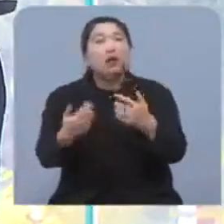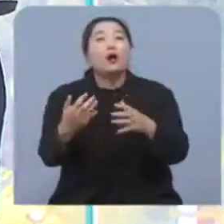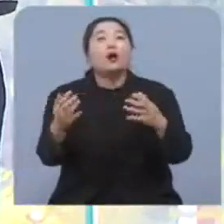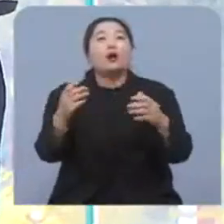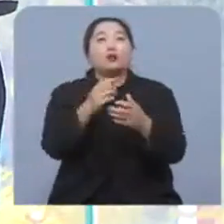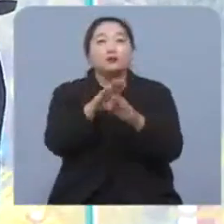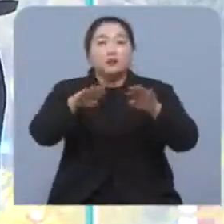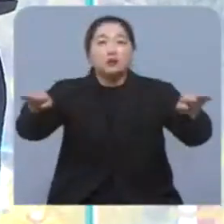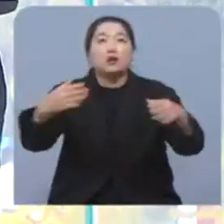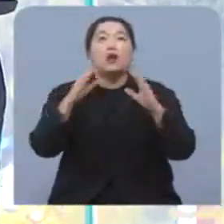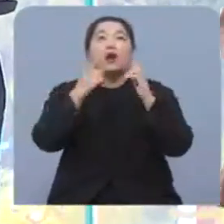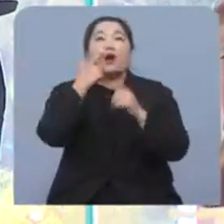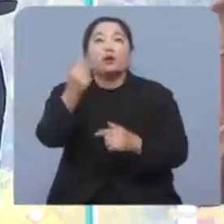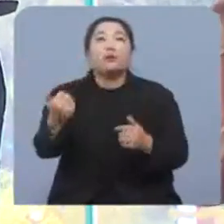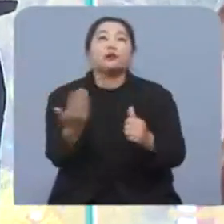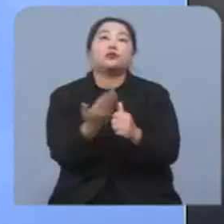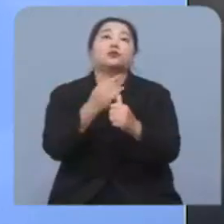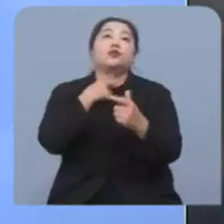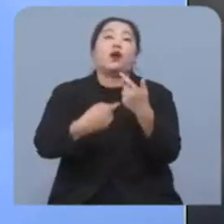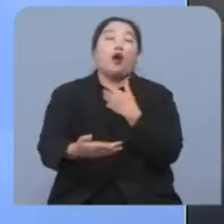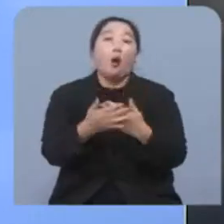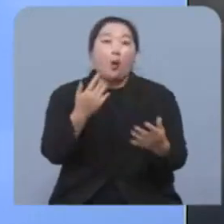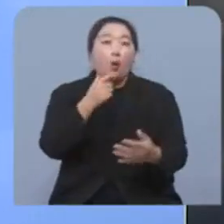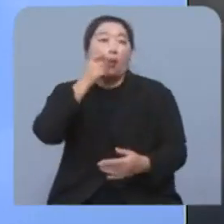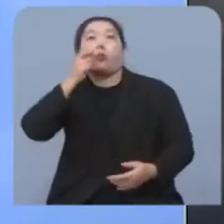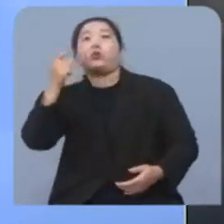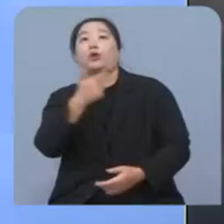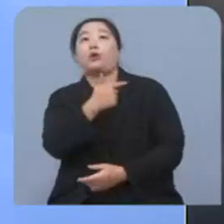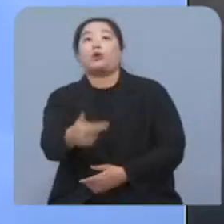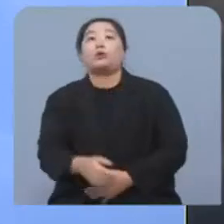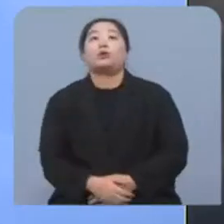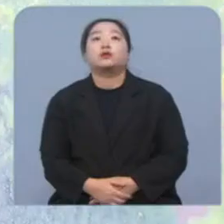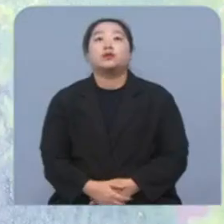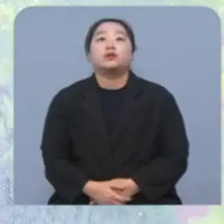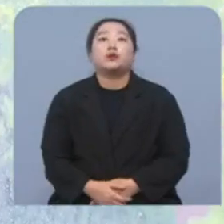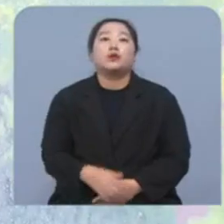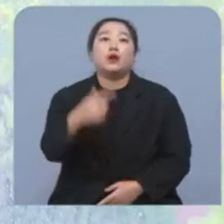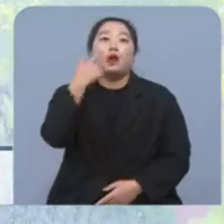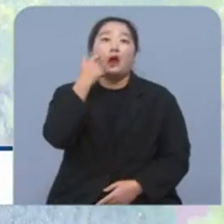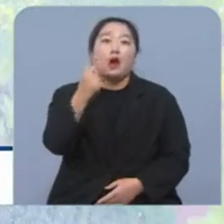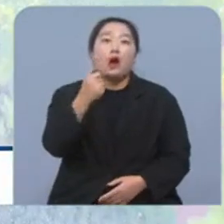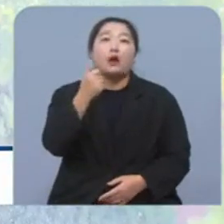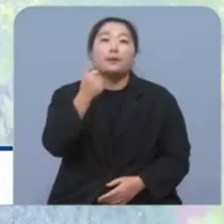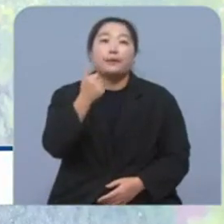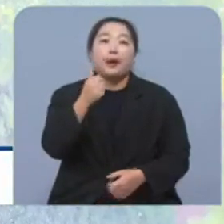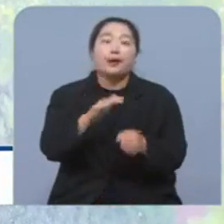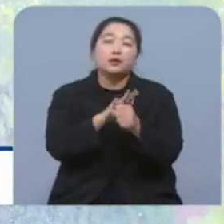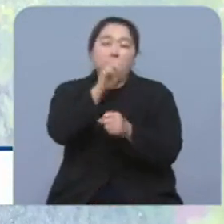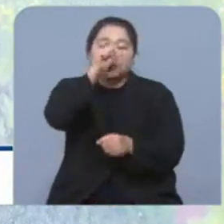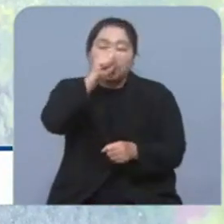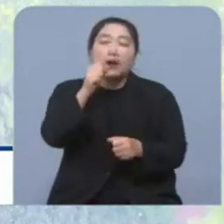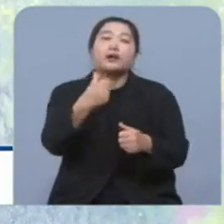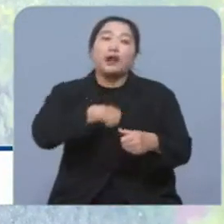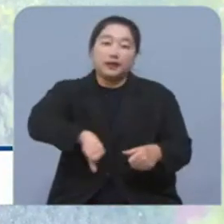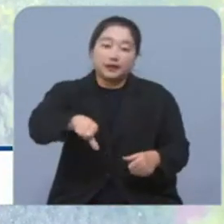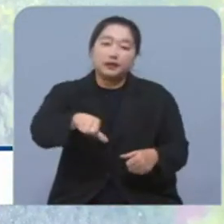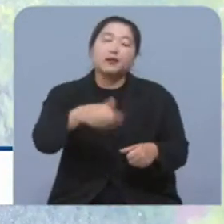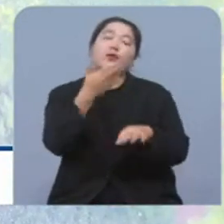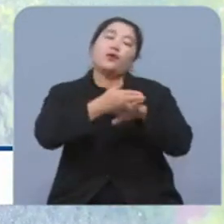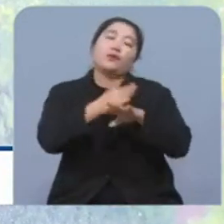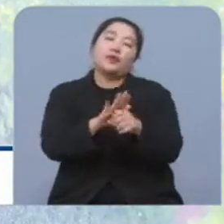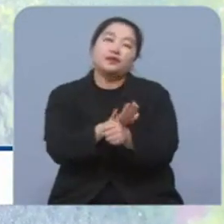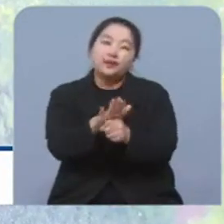육아 경험담 소개에도 큰 호응이 이어졌습니다. 아빠를 좋아하는 아들이어서 정말 고맙다.